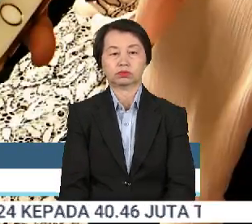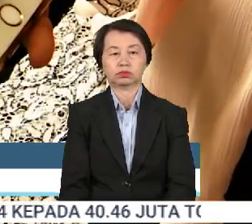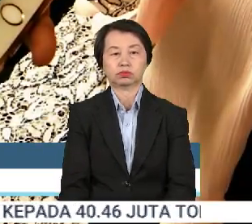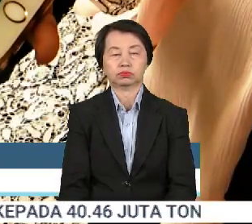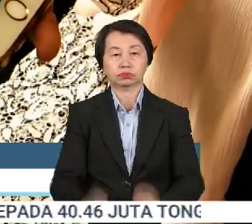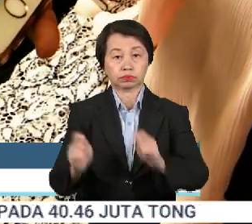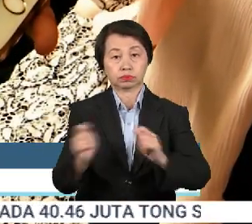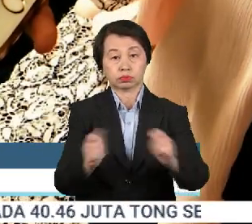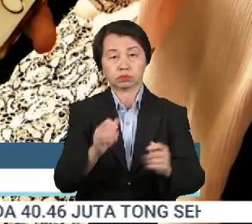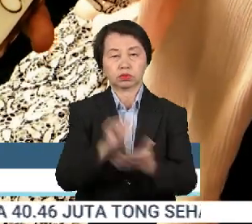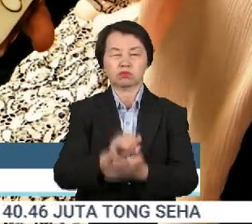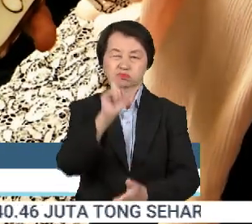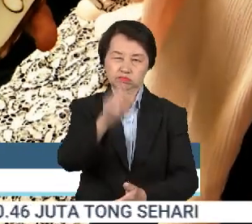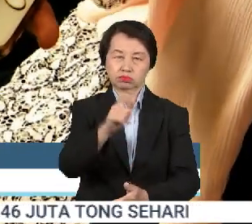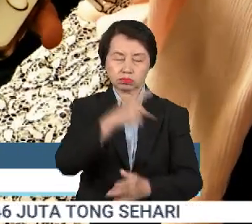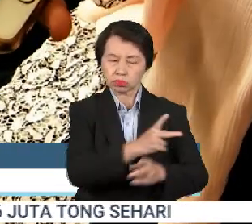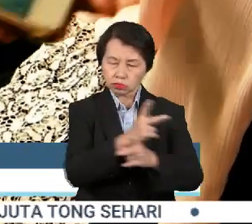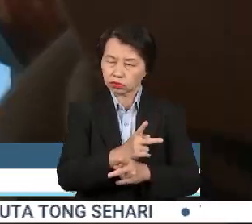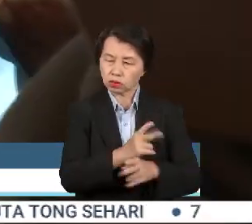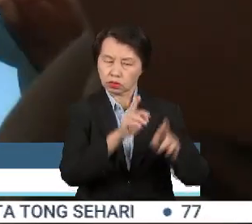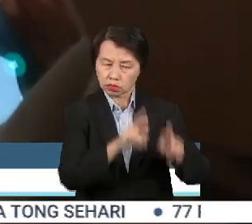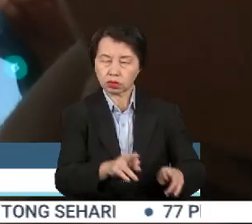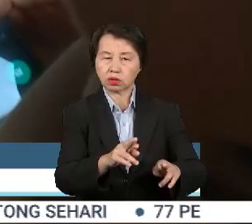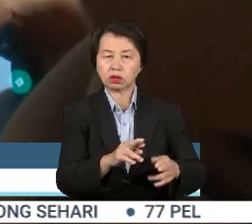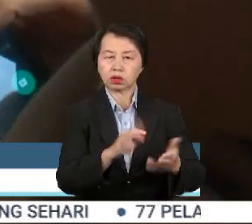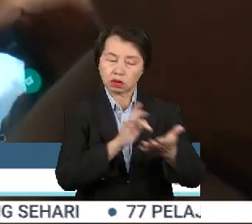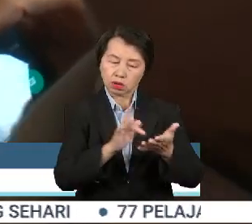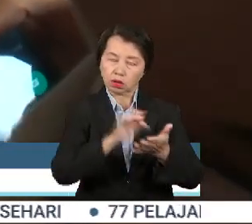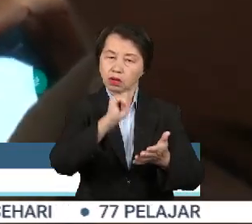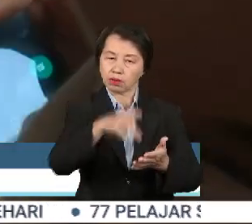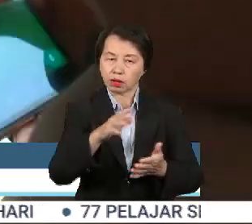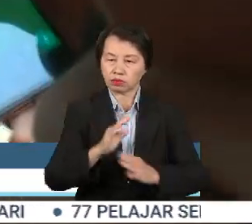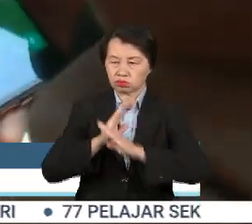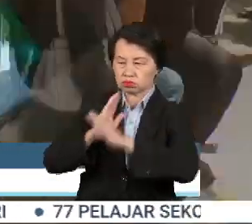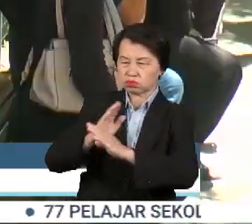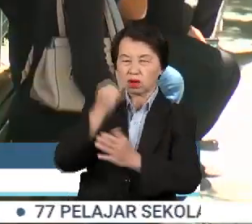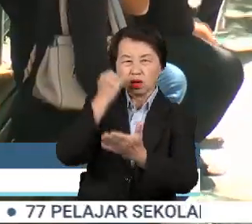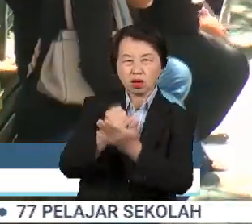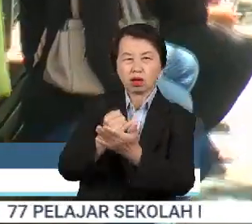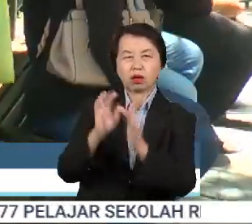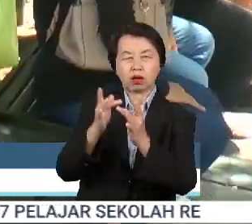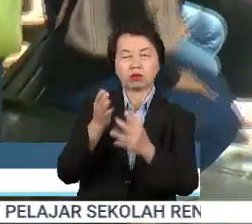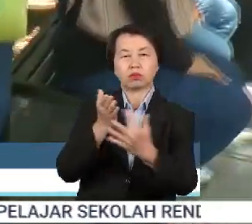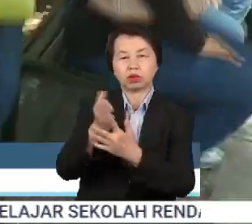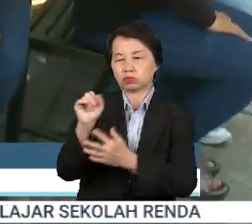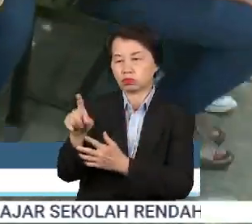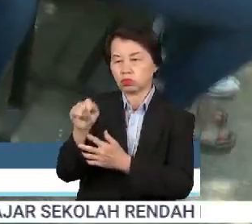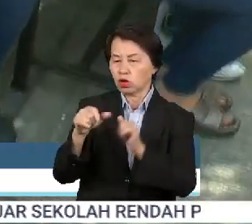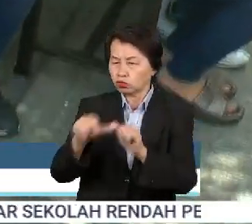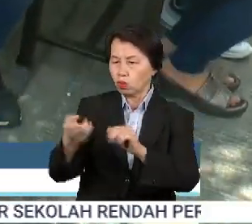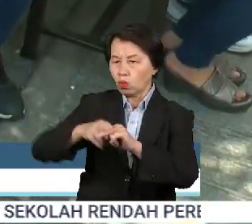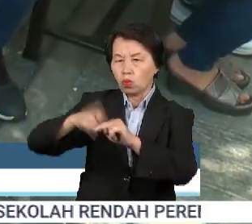tindakan sedemikian perlu bagi melindungi pengguna aplikasi pengenaan selain mengekang kegiatan Cina yang cyber daripada terus